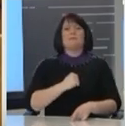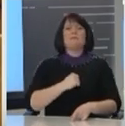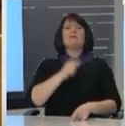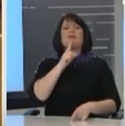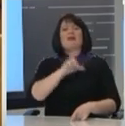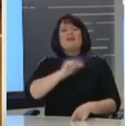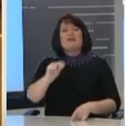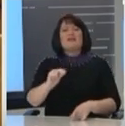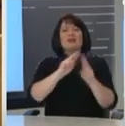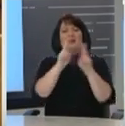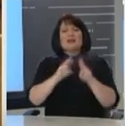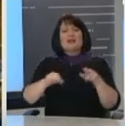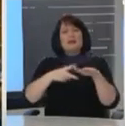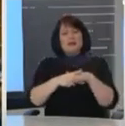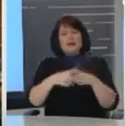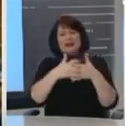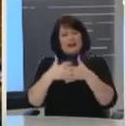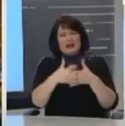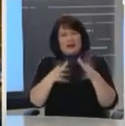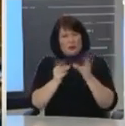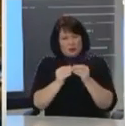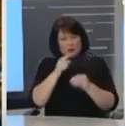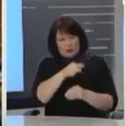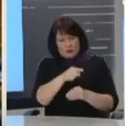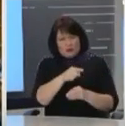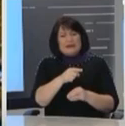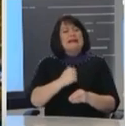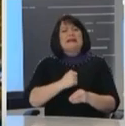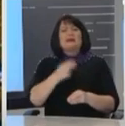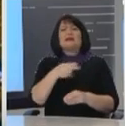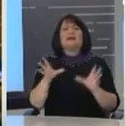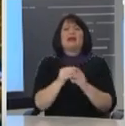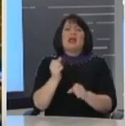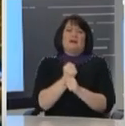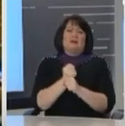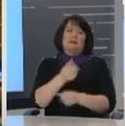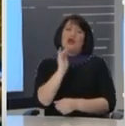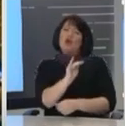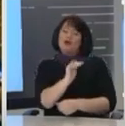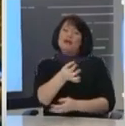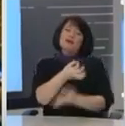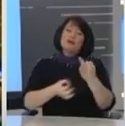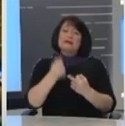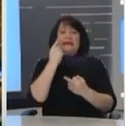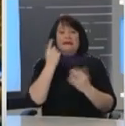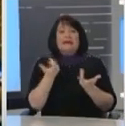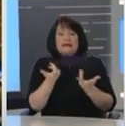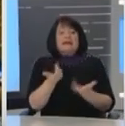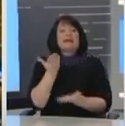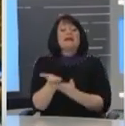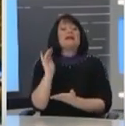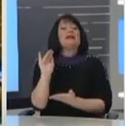Δουνουτού και του ΣΕΒ, να σας πούν τις θέσεις τους για τα εργασιακά και την άποψή τους και το τι